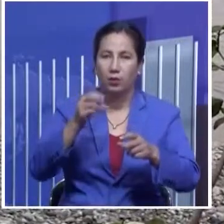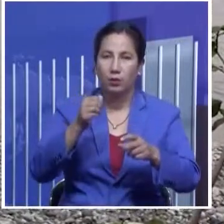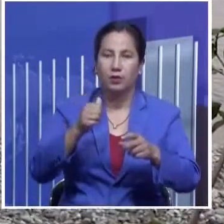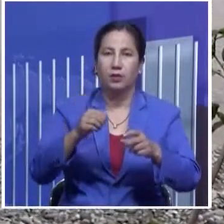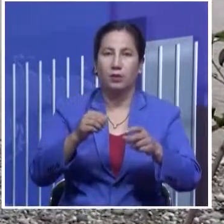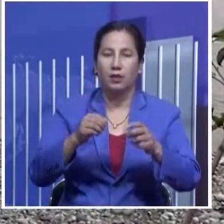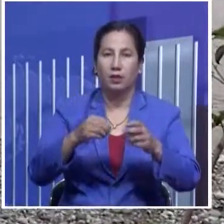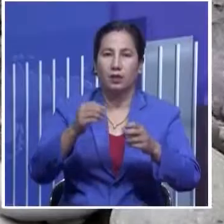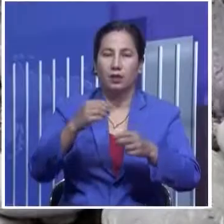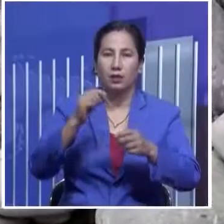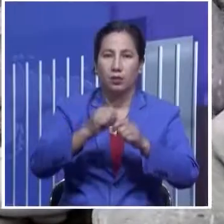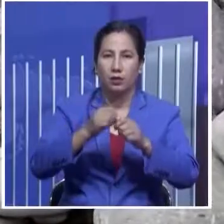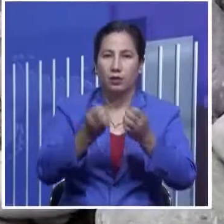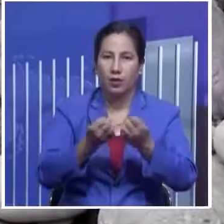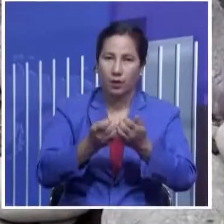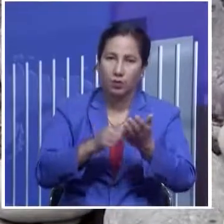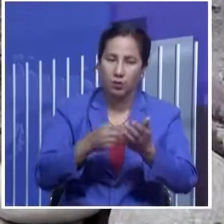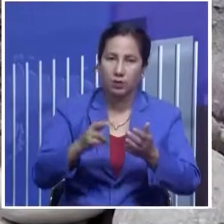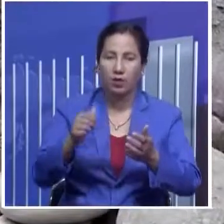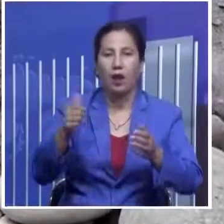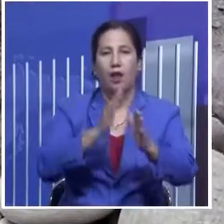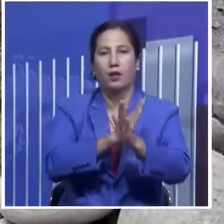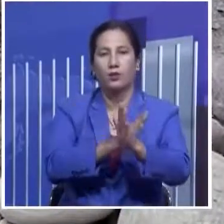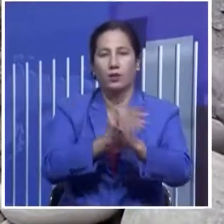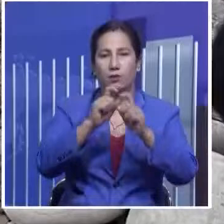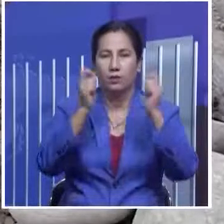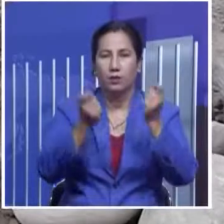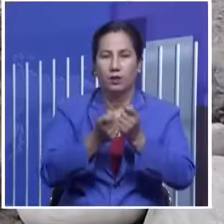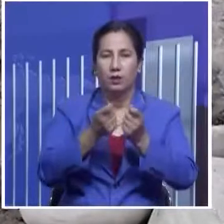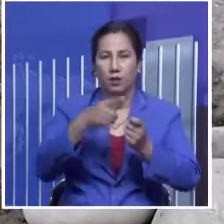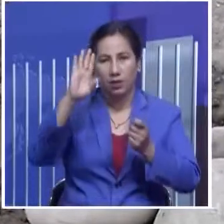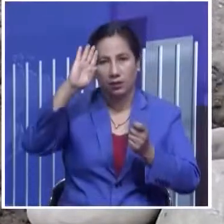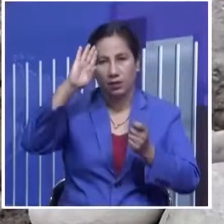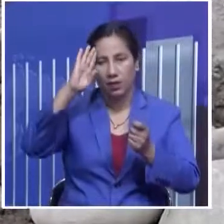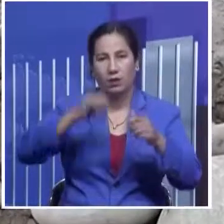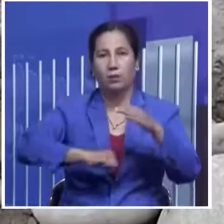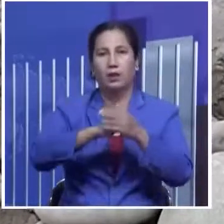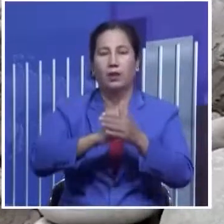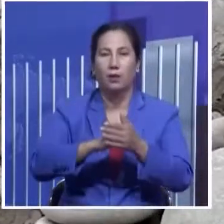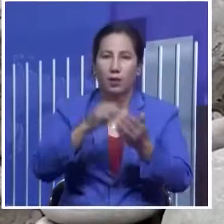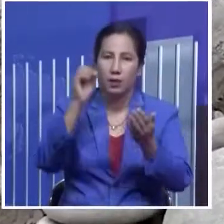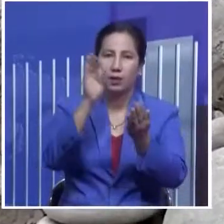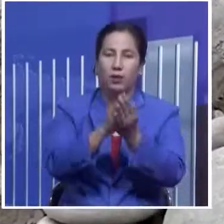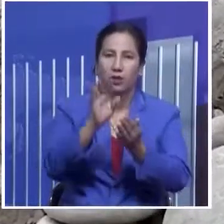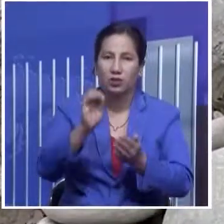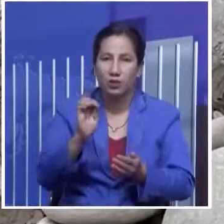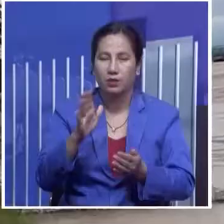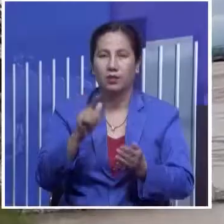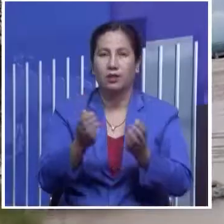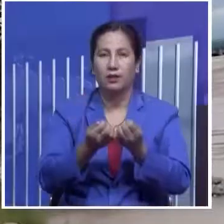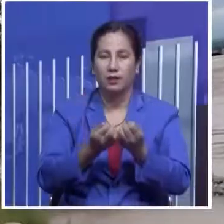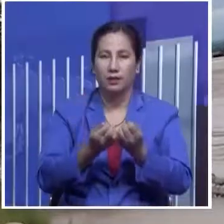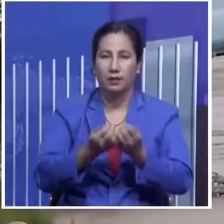काम भइरहेको छ, तर अन्य जोखिमयुक्त क्षेत्र भने सरकारको प्राथमिकतामा पर्न सकेको छैन, जसले